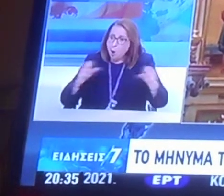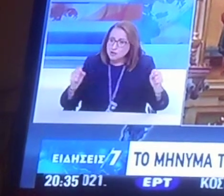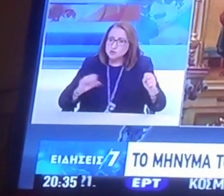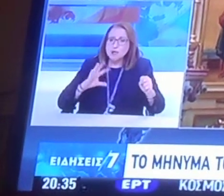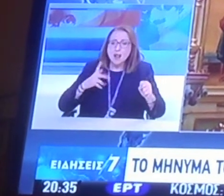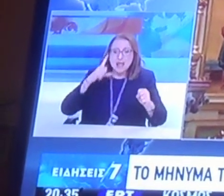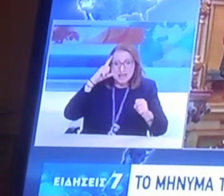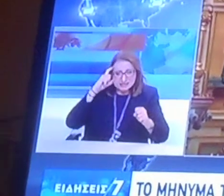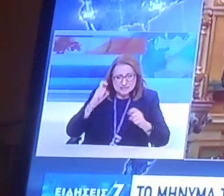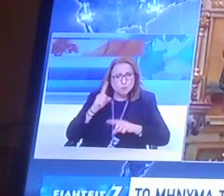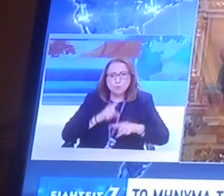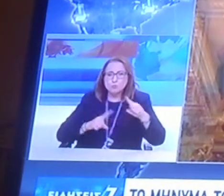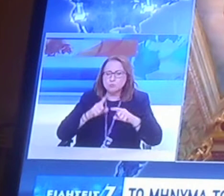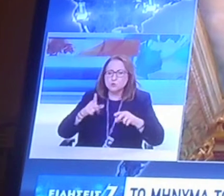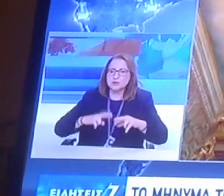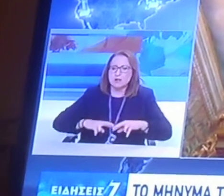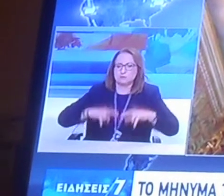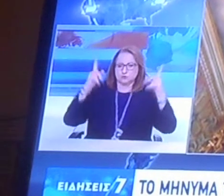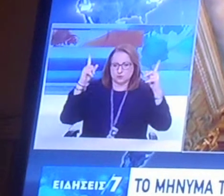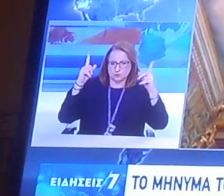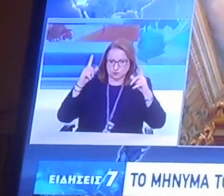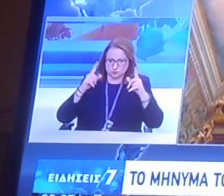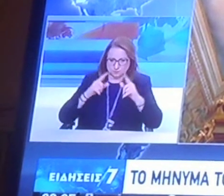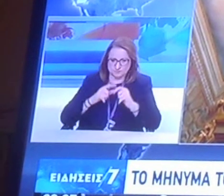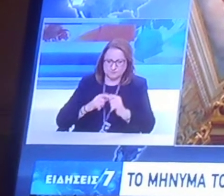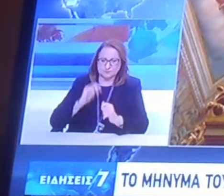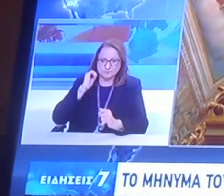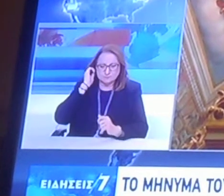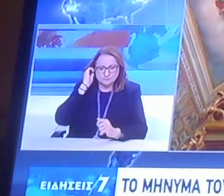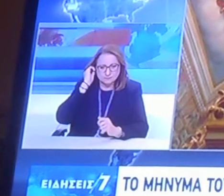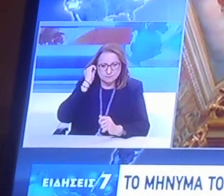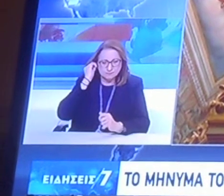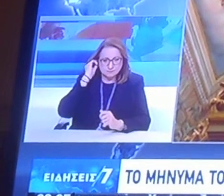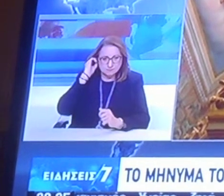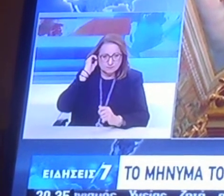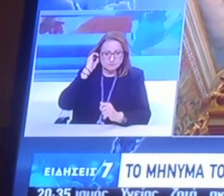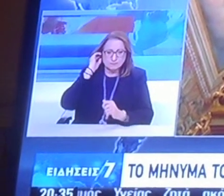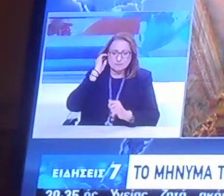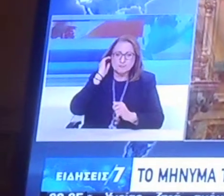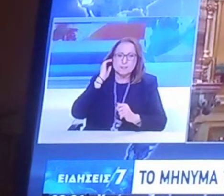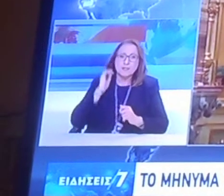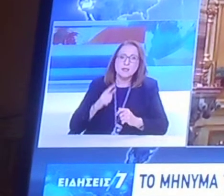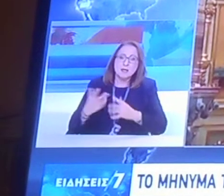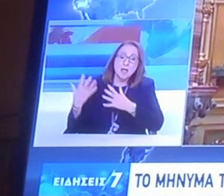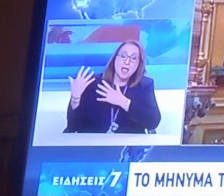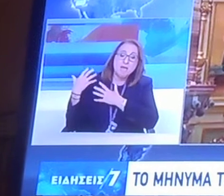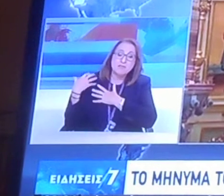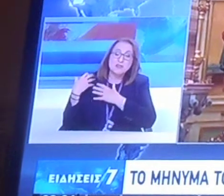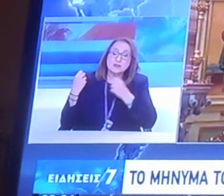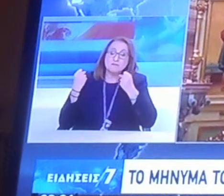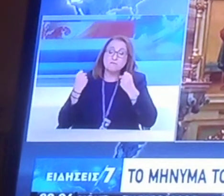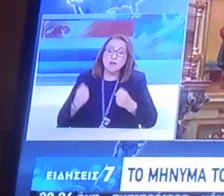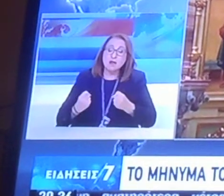που στρέφεται κατά της ανθρωπότητος. Η ευθύνη αυτή που σηκώνουν στους ώμους τους